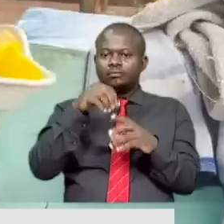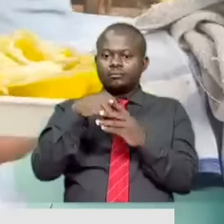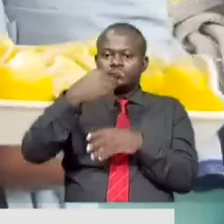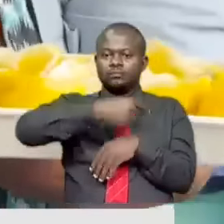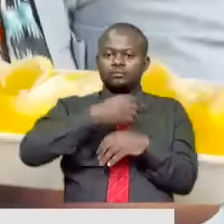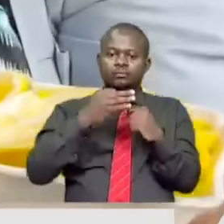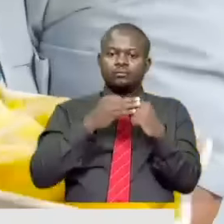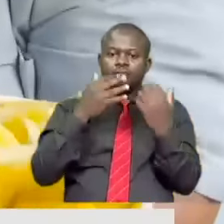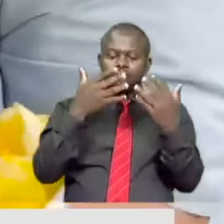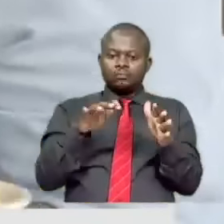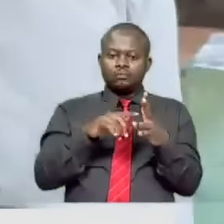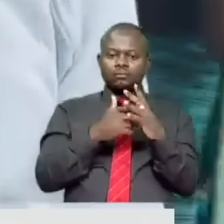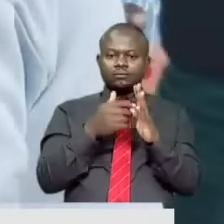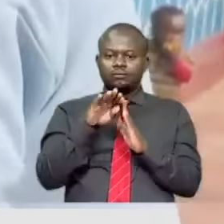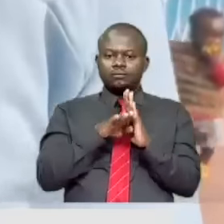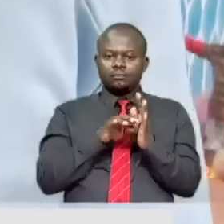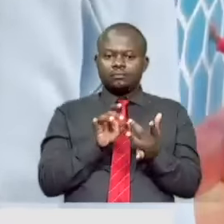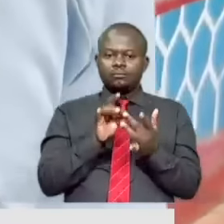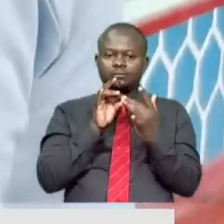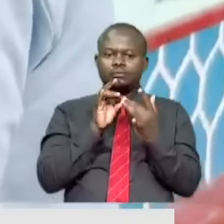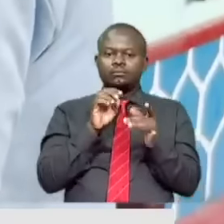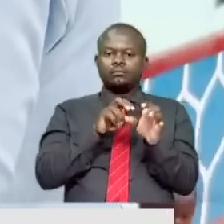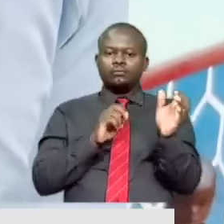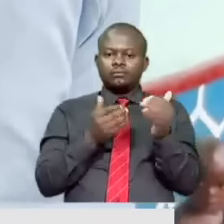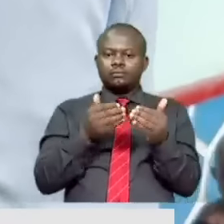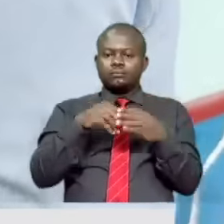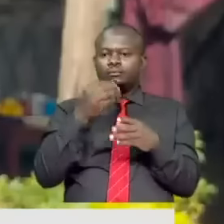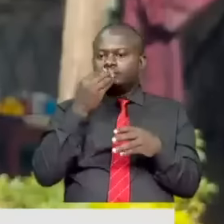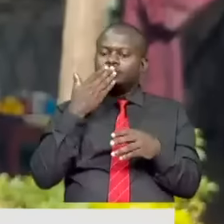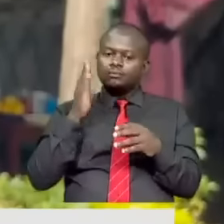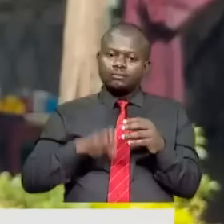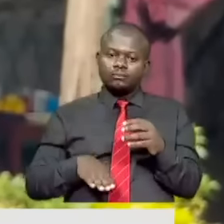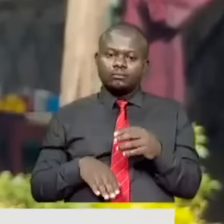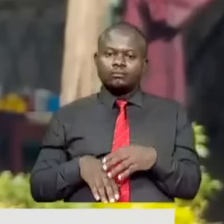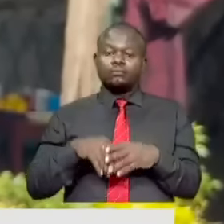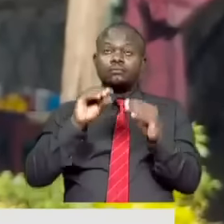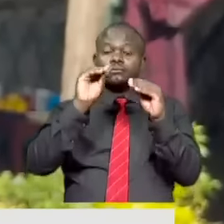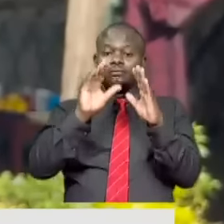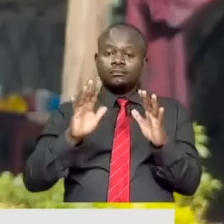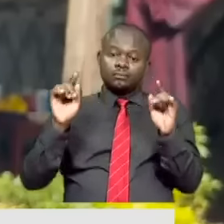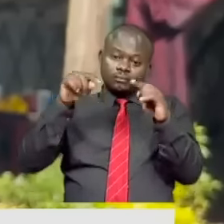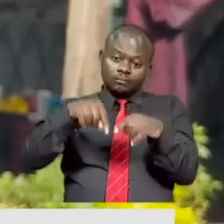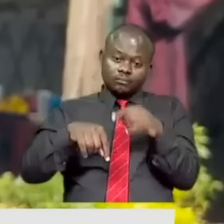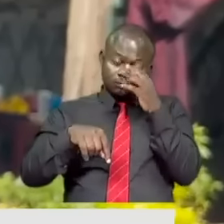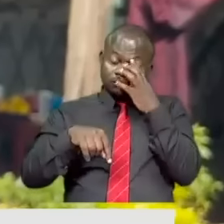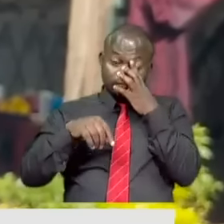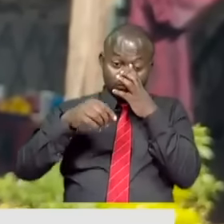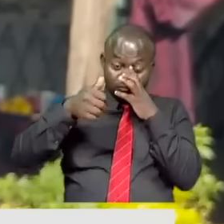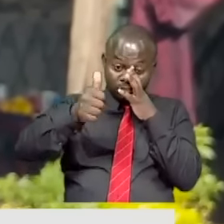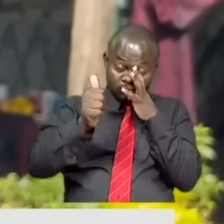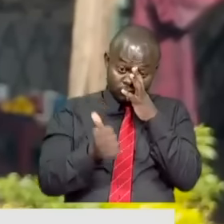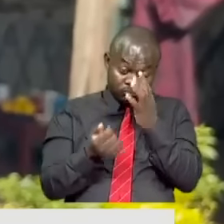8 ishize hatangijwe gahunda idasanzwe yo kuvana abana mu mirire mibi. Turi kubigisha bakaza bakaba aribo